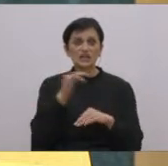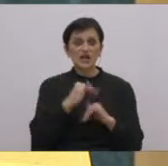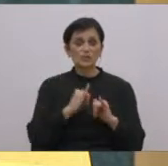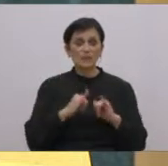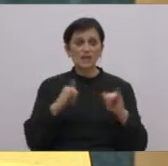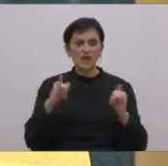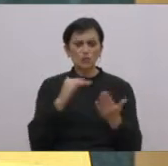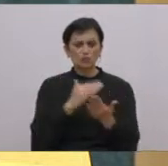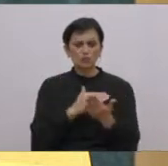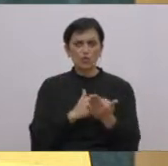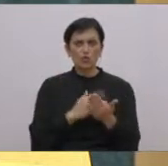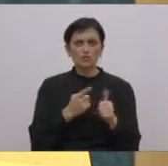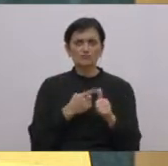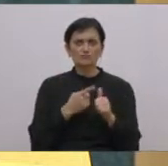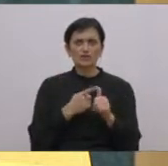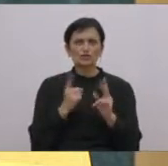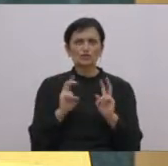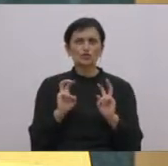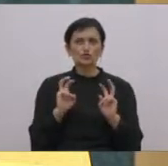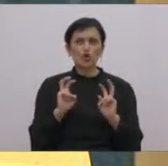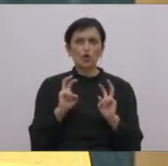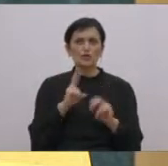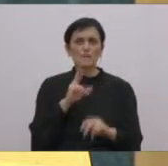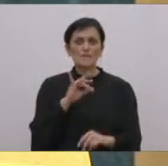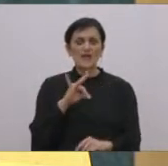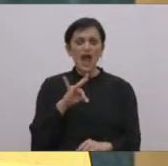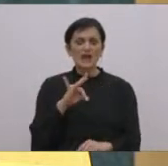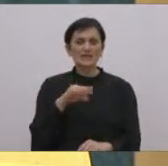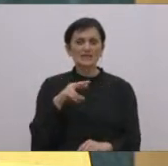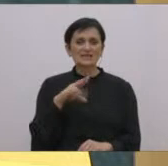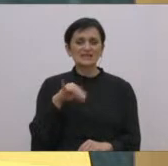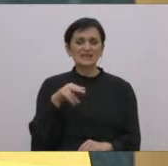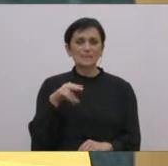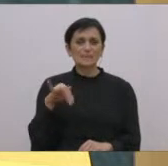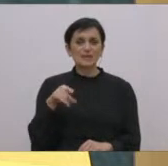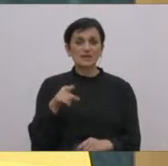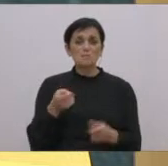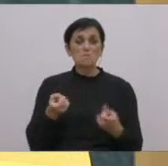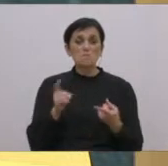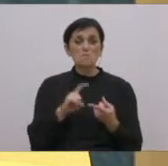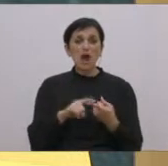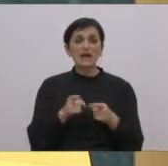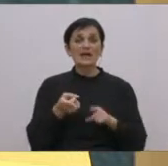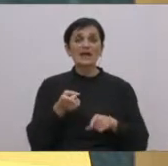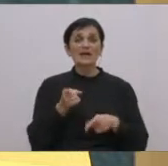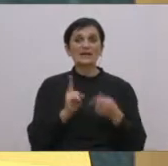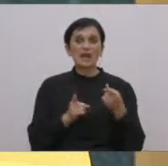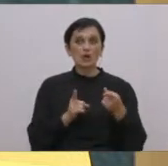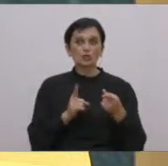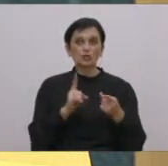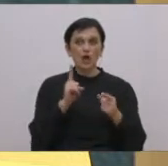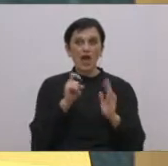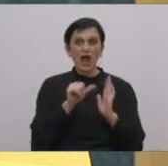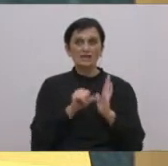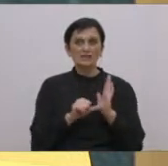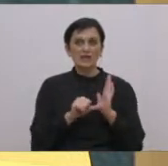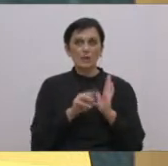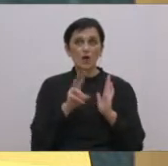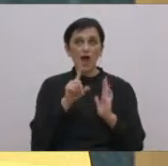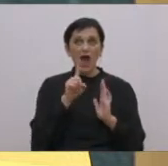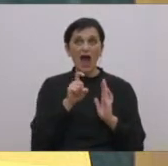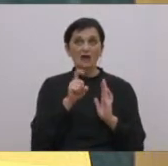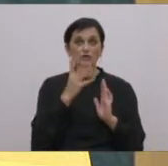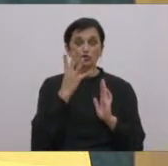განვითარების პროგრამას, ეგრეთ წოდებული PRDP, რომლის ფარგლებშიც რეალურად 60 მილიონის